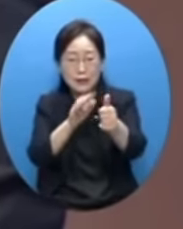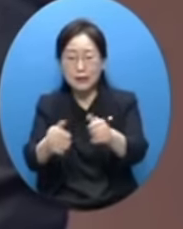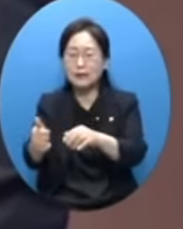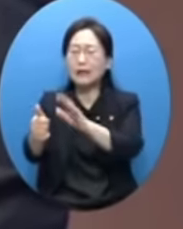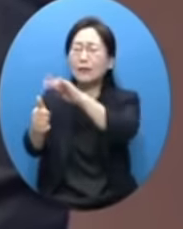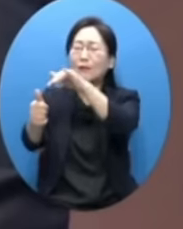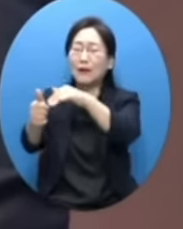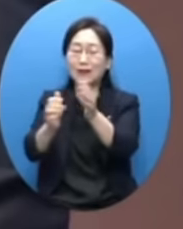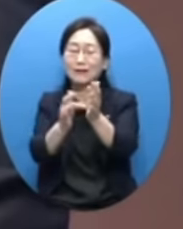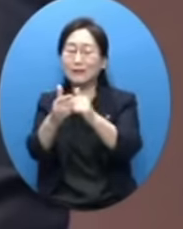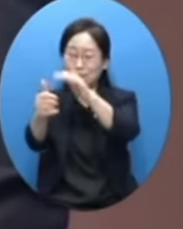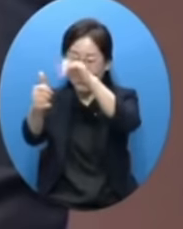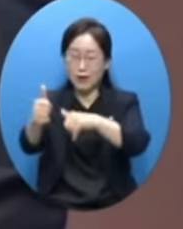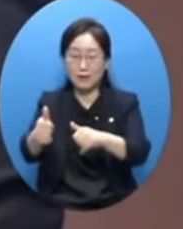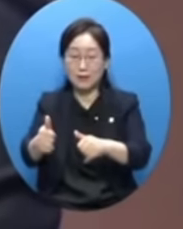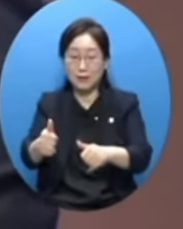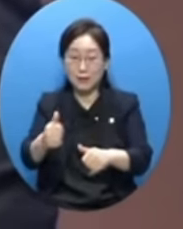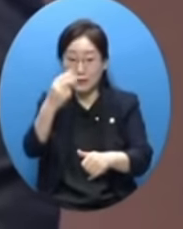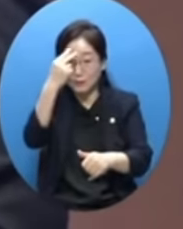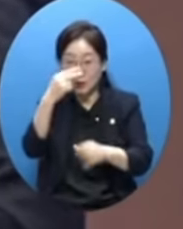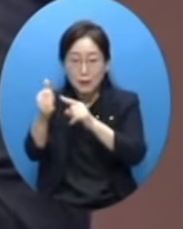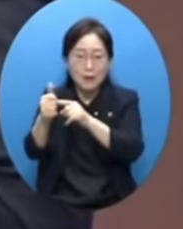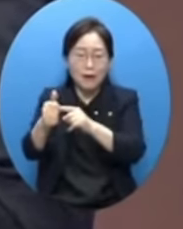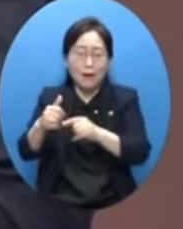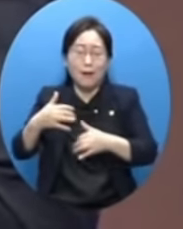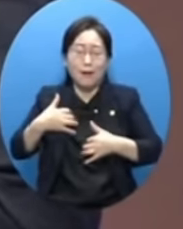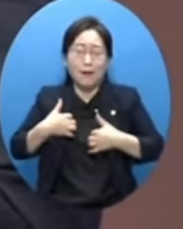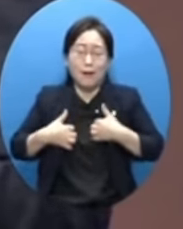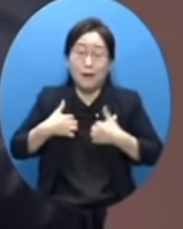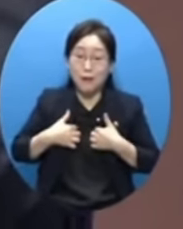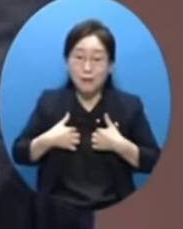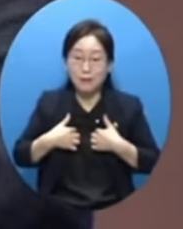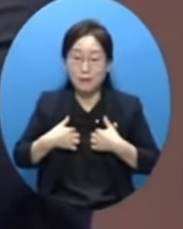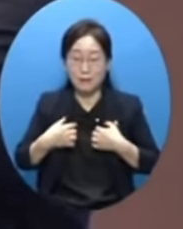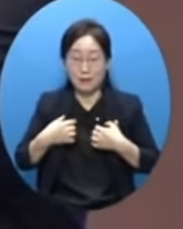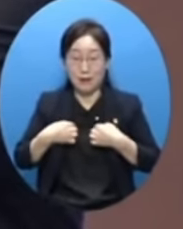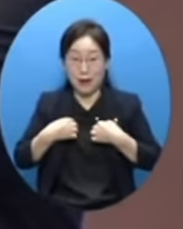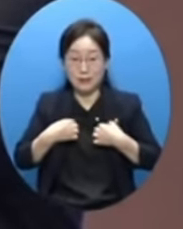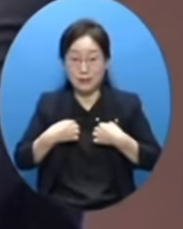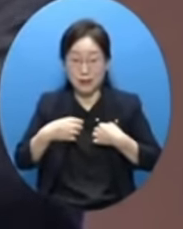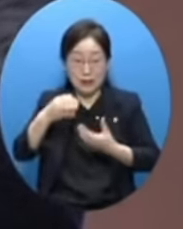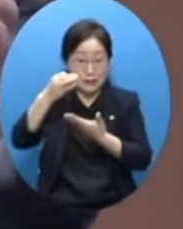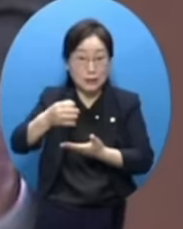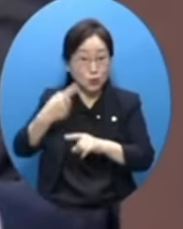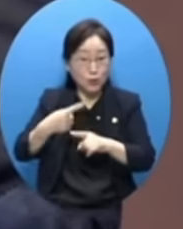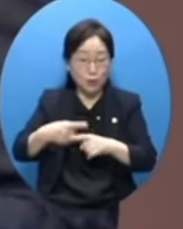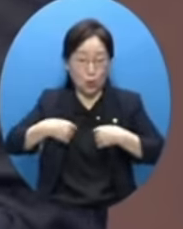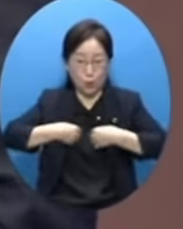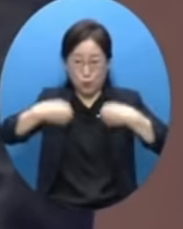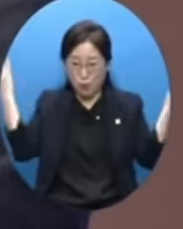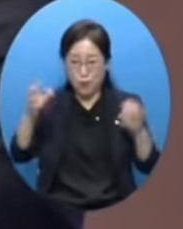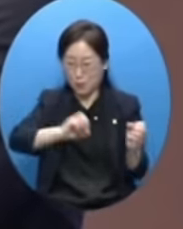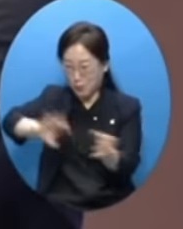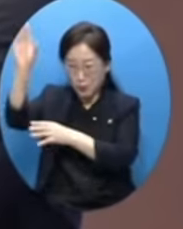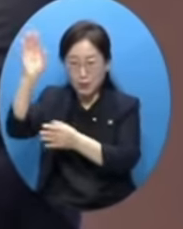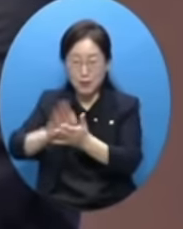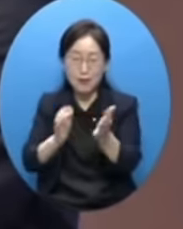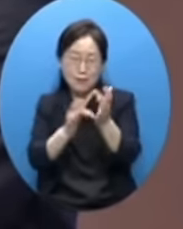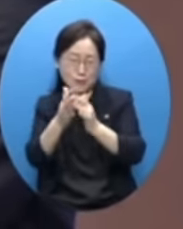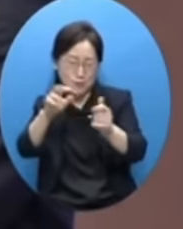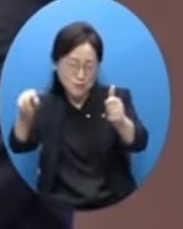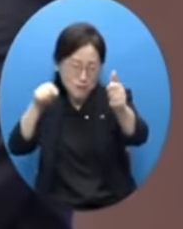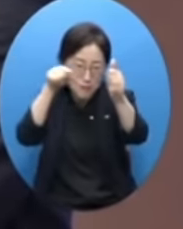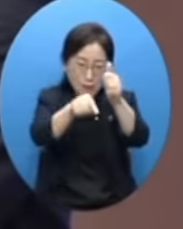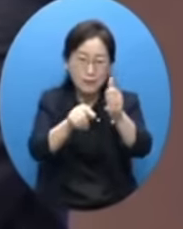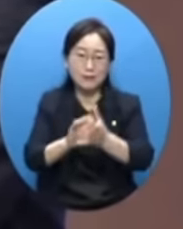부르신다. 바데메가 얼마나 기쁜지 자기가 갖고 있던 유일한 재산인 거두를 내던져버리고 예수님께